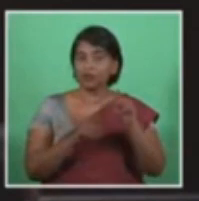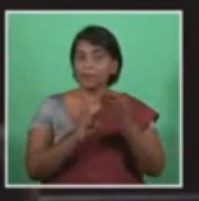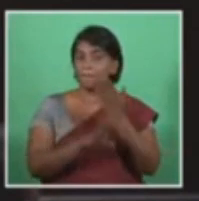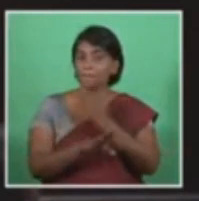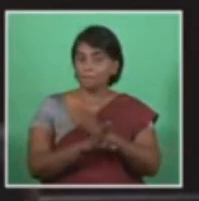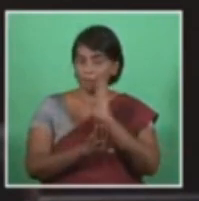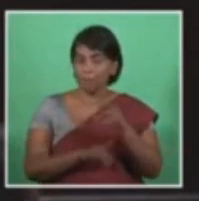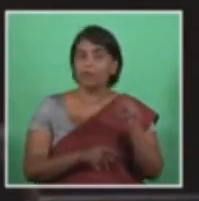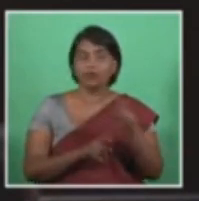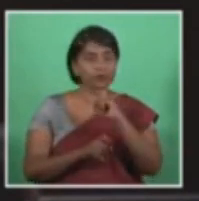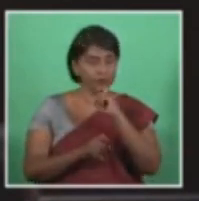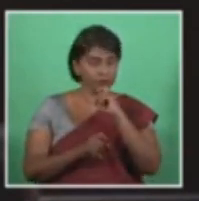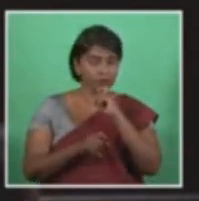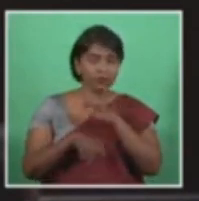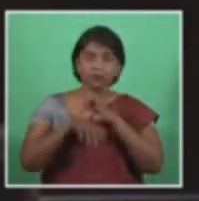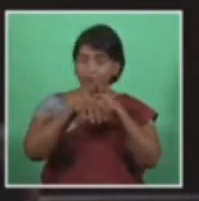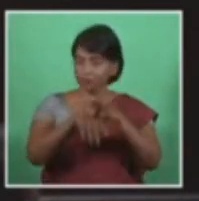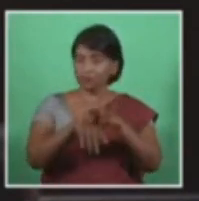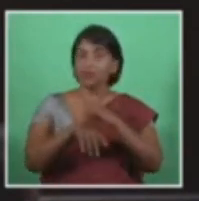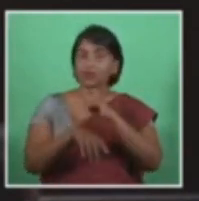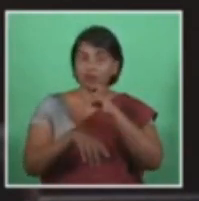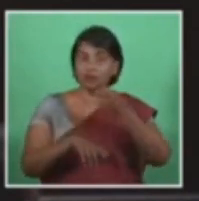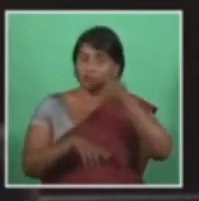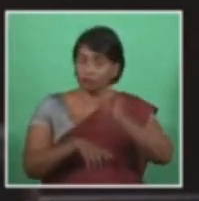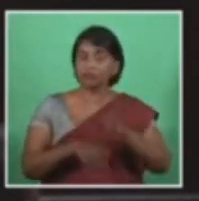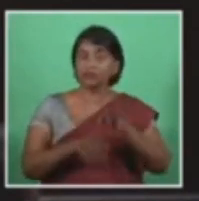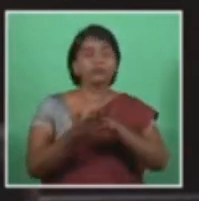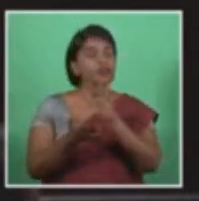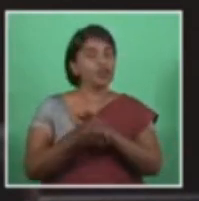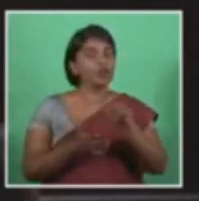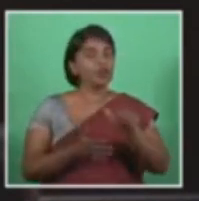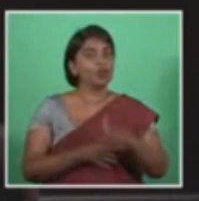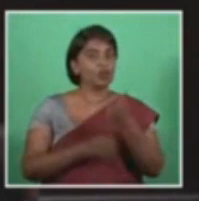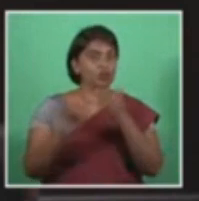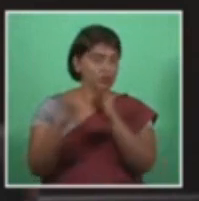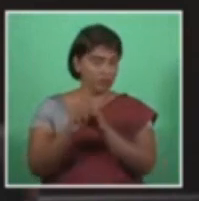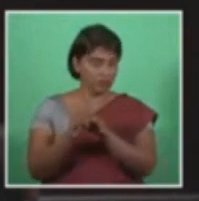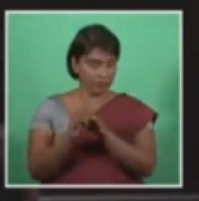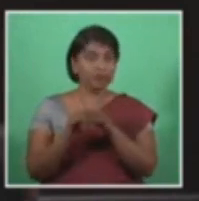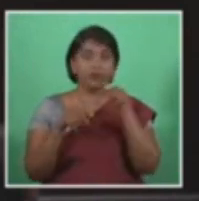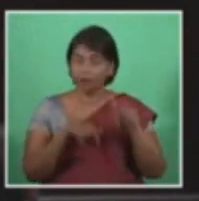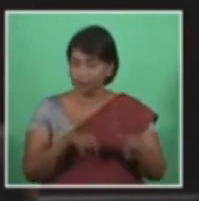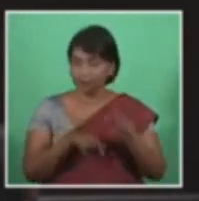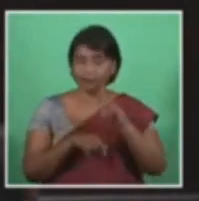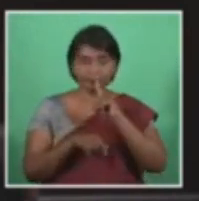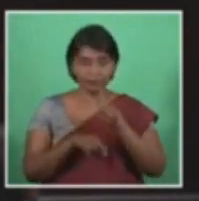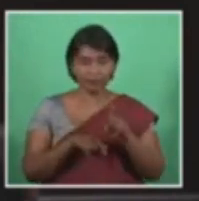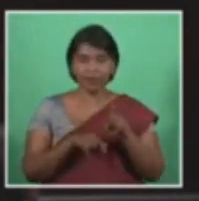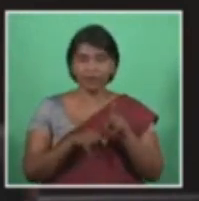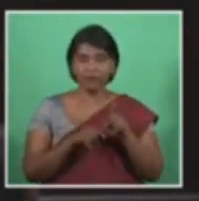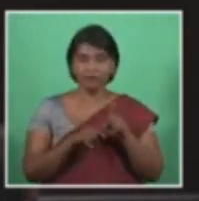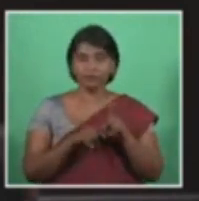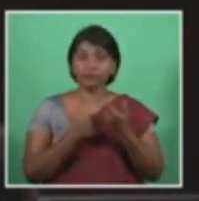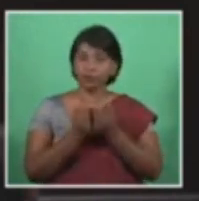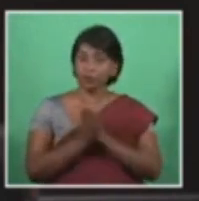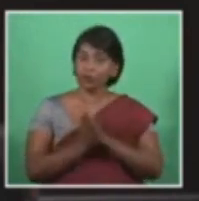අපි අධිකරණයට ඉදිරිපත් කළ අධිකරණයේ නියෝගයක් මත පුනරුත්ථාපනය විය යුතුයි කියන කාරණාව. හැබැයි මේකෙදී සුව